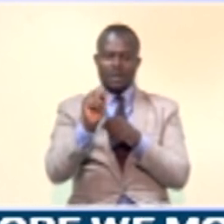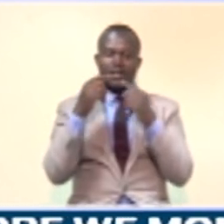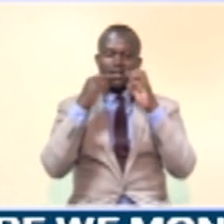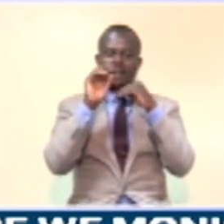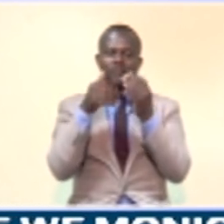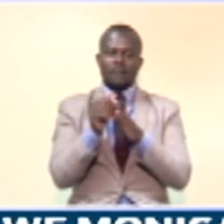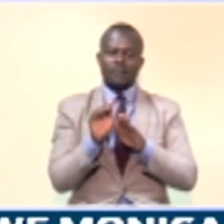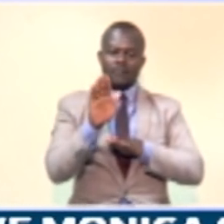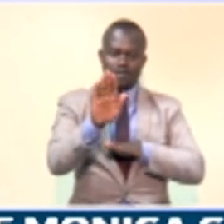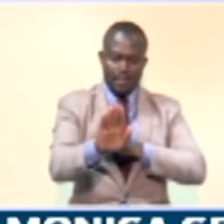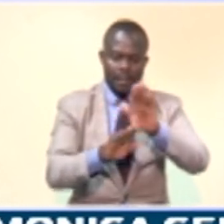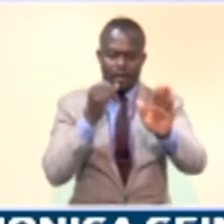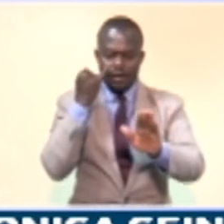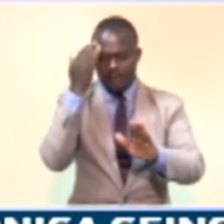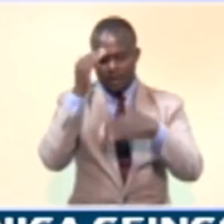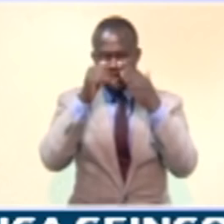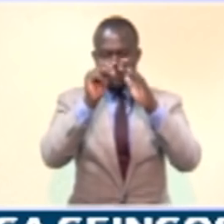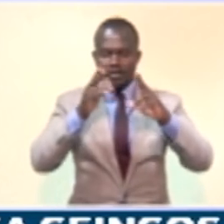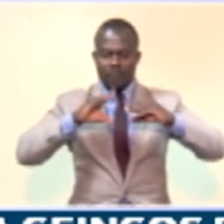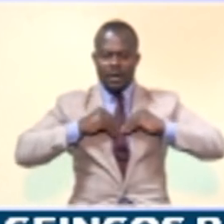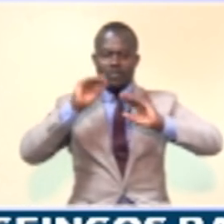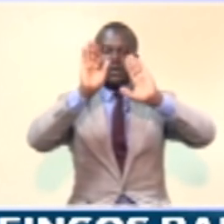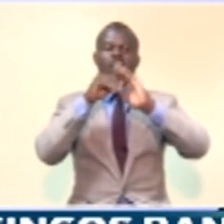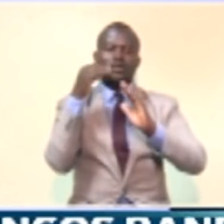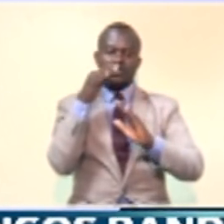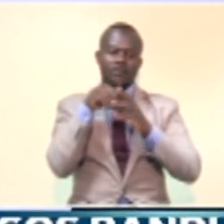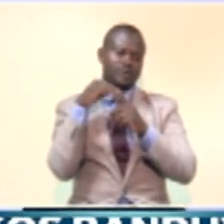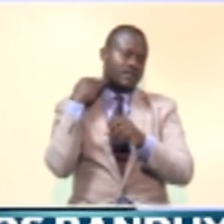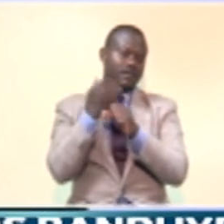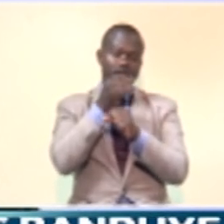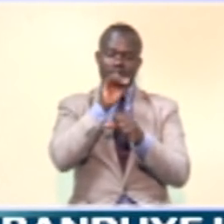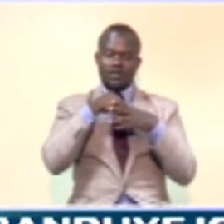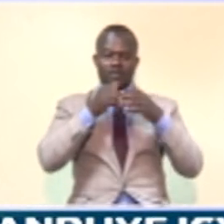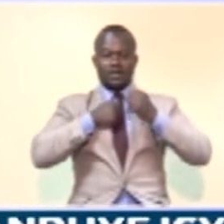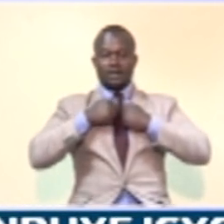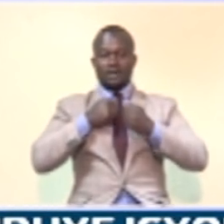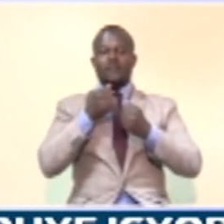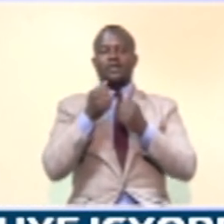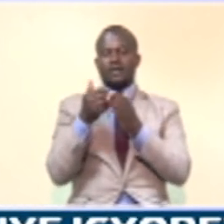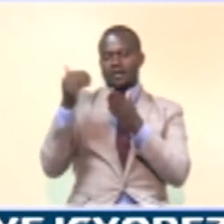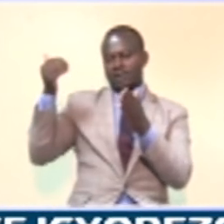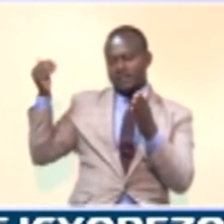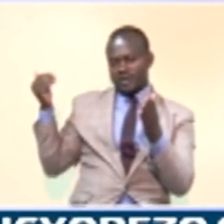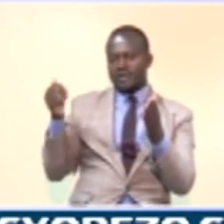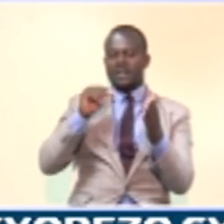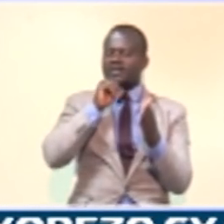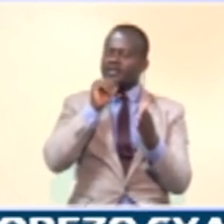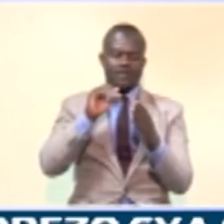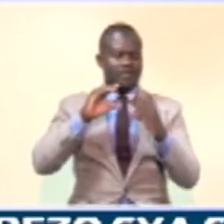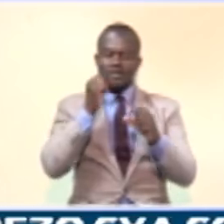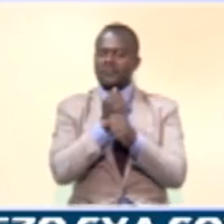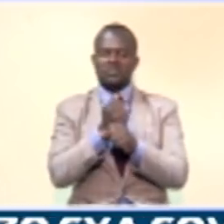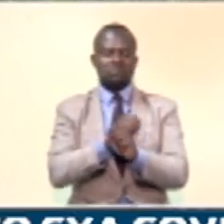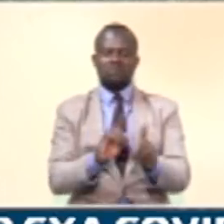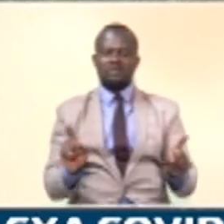ari intambwe ikomeye kuko kwemera uruhare rw'u Faransa muri Jenoside yakorewe Abatutsi mu Rwanda abamubanjirije batigeze